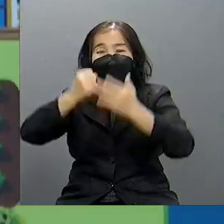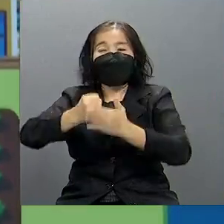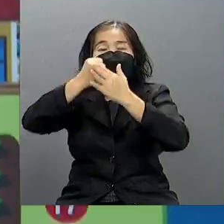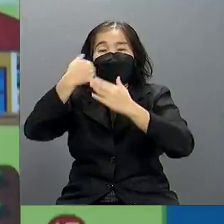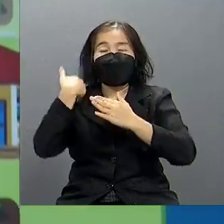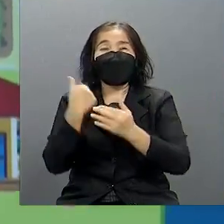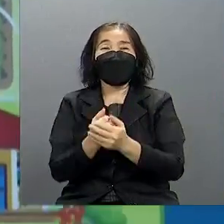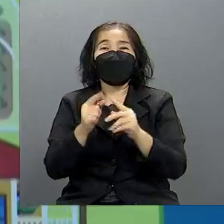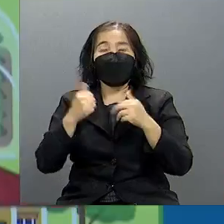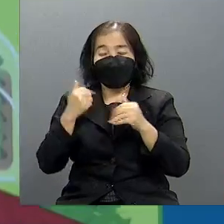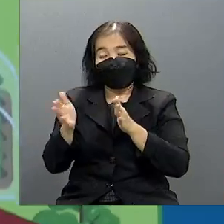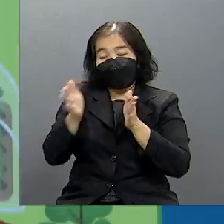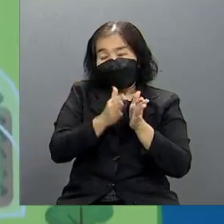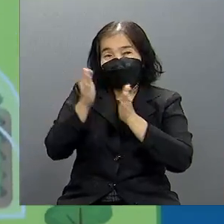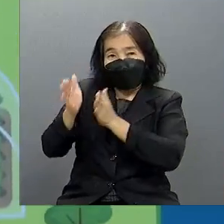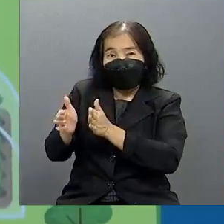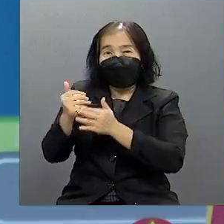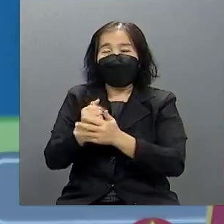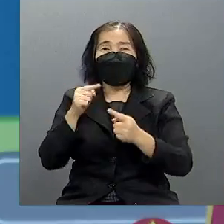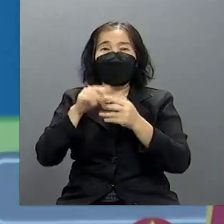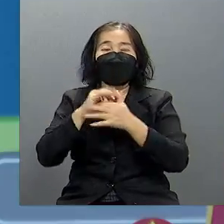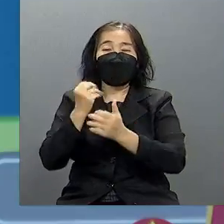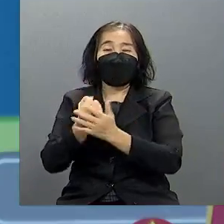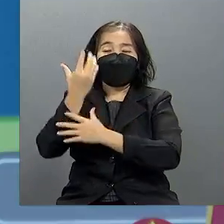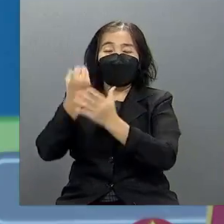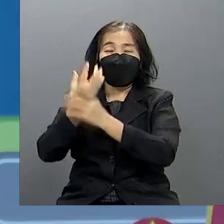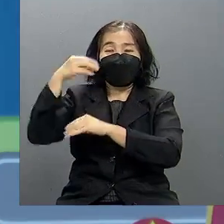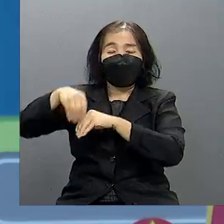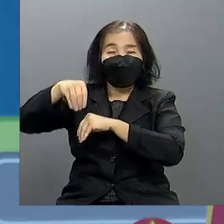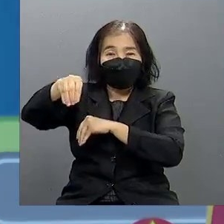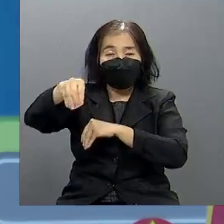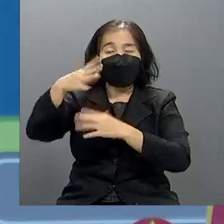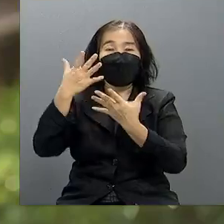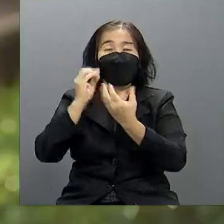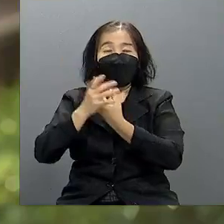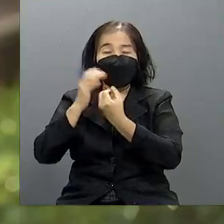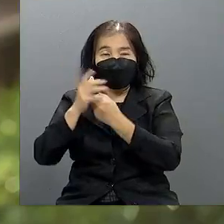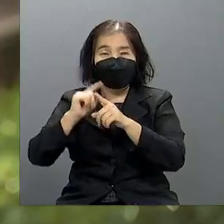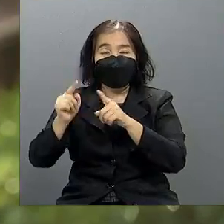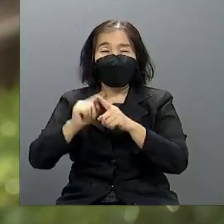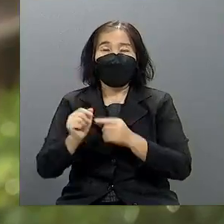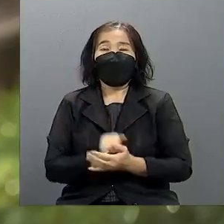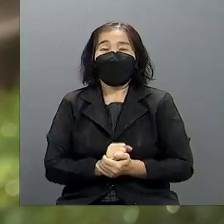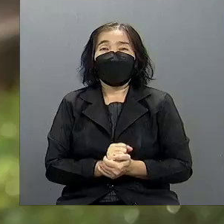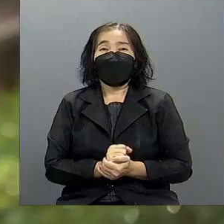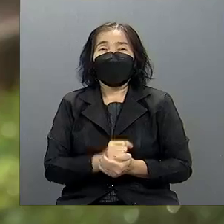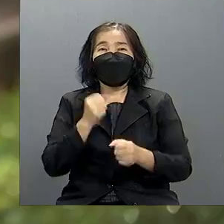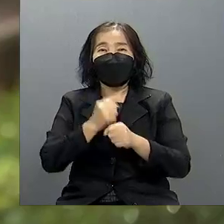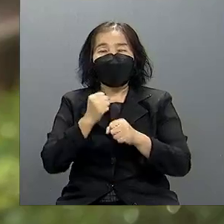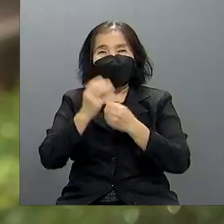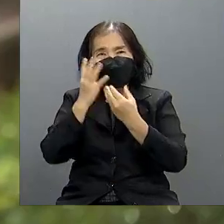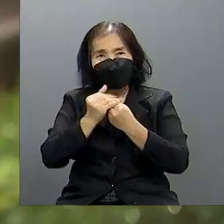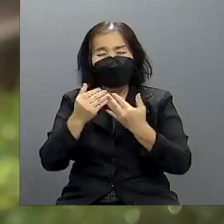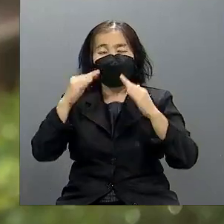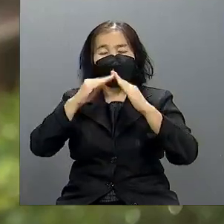ลงการปลูกพืชผักนะคะไม้ผลนะคะไม้ดอกไม้ประดับฟาร์มสเตย์คาเฟ่นะ